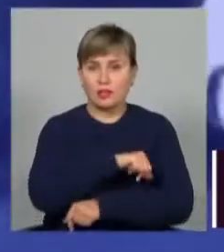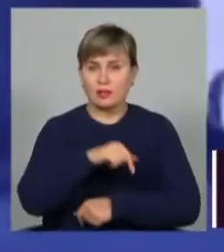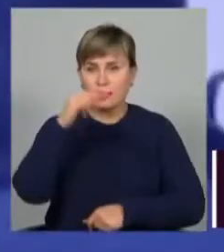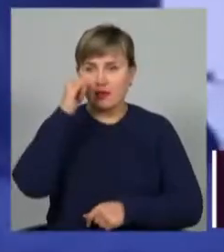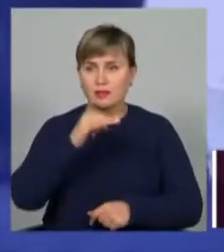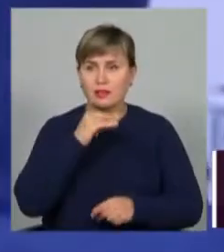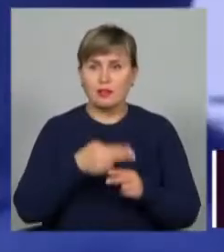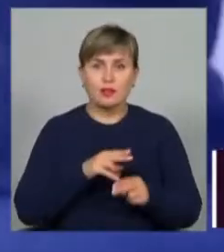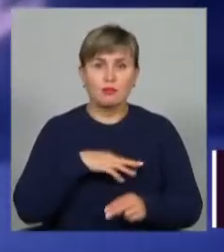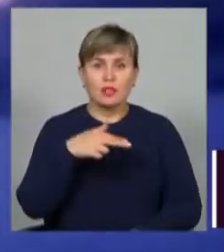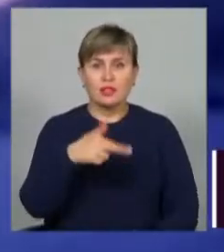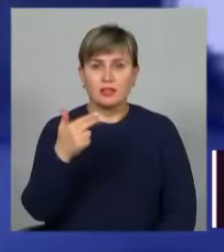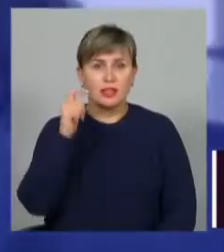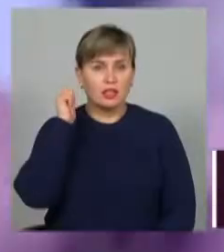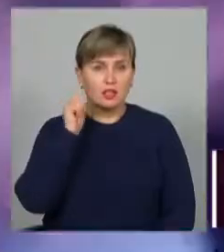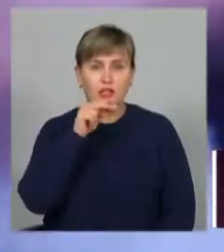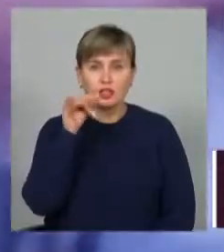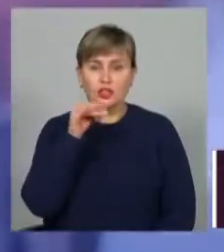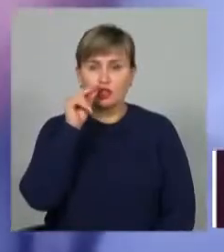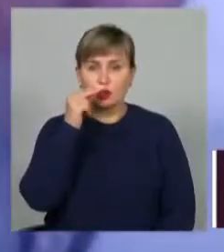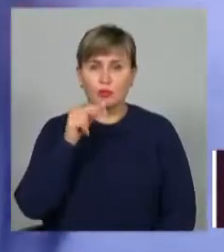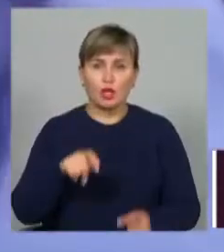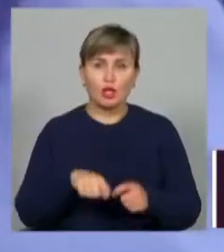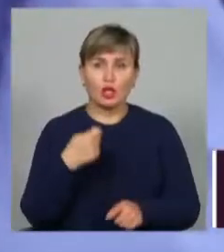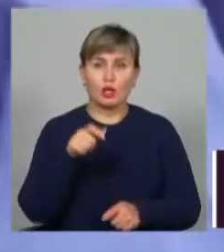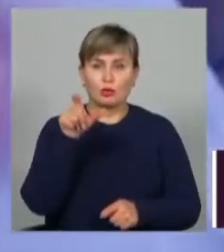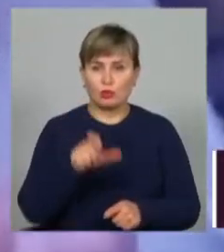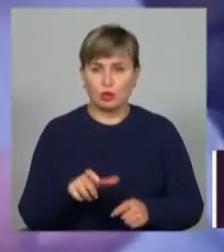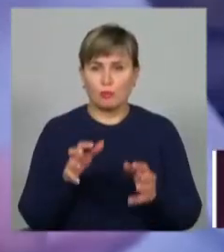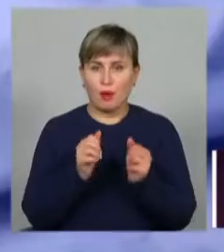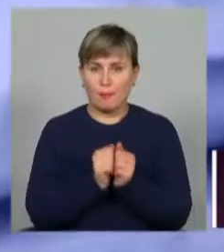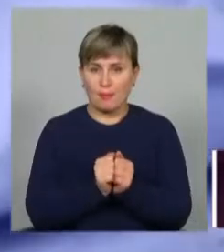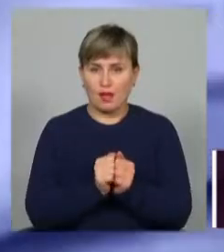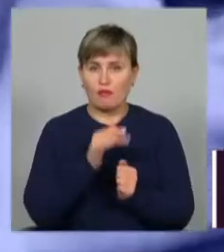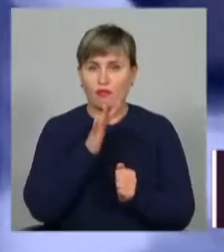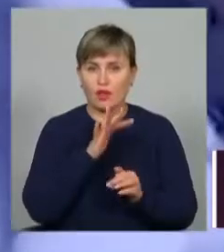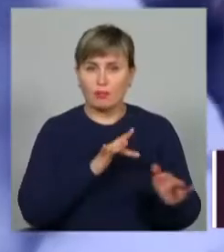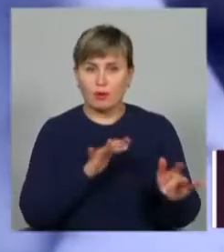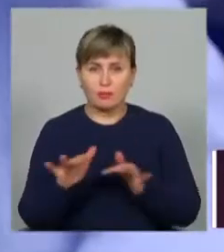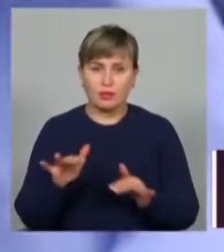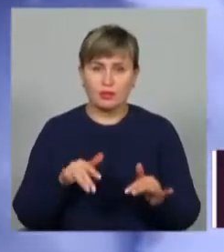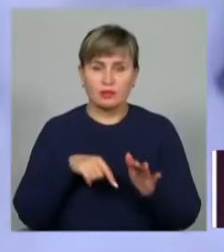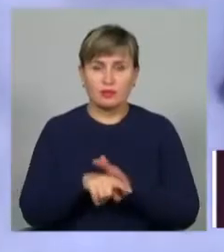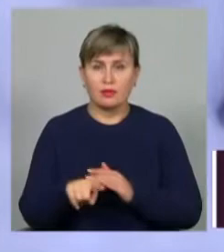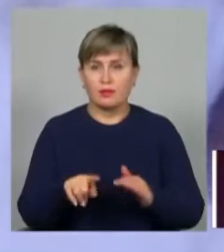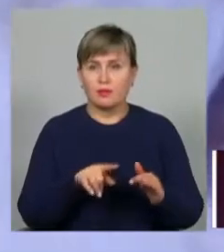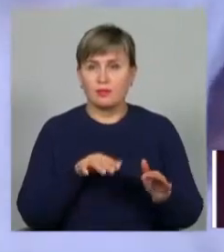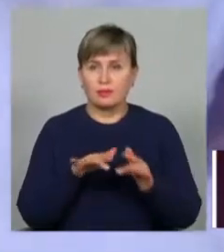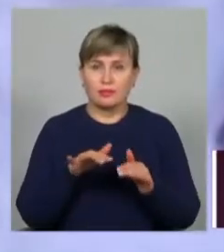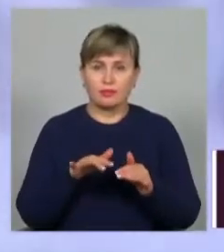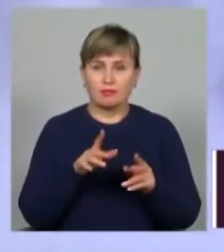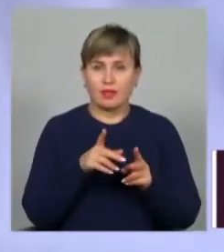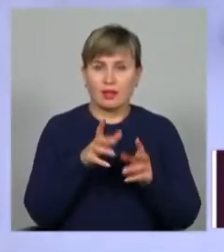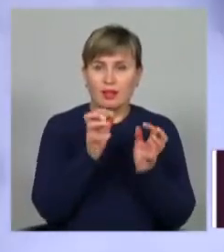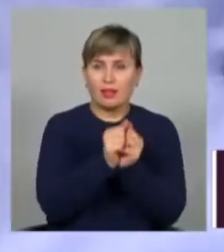оказался 33-летний житель Шымкента. Нарушителя стражи порядка вычислили во время оперативно-профилактической операции